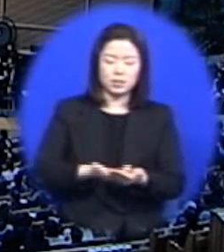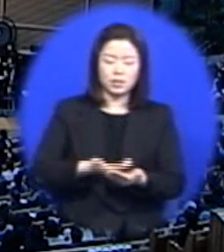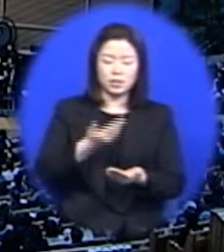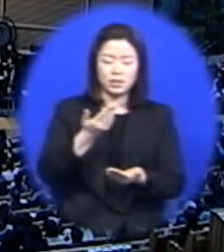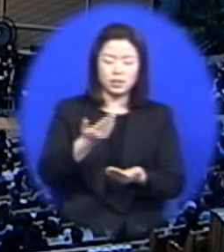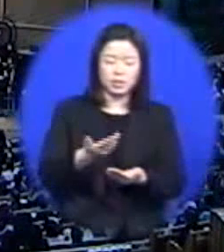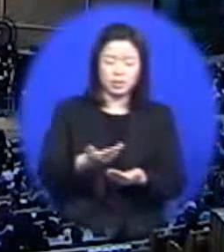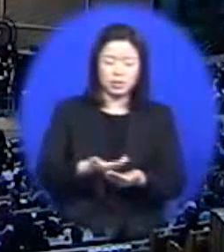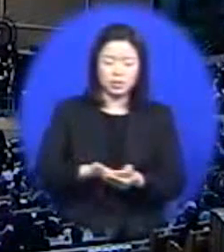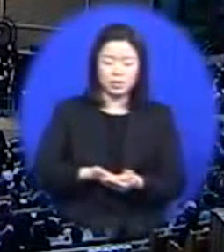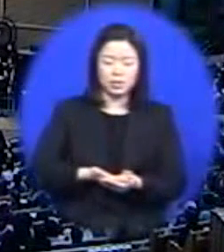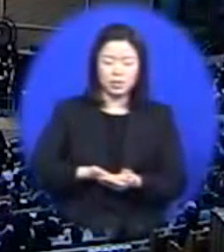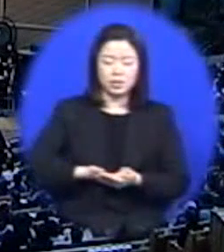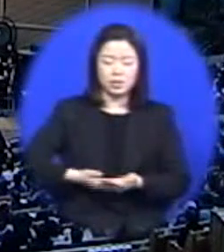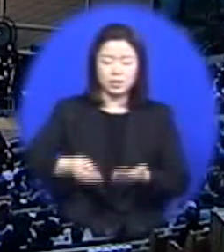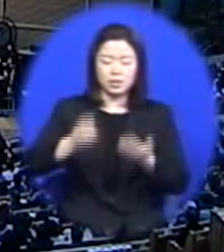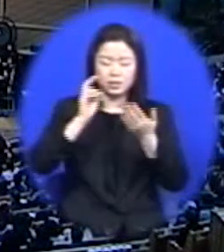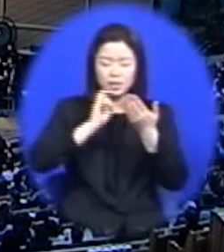임하사